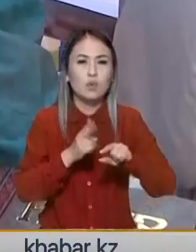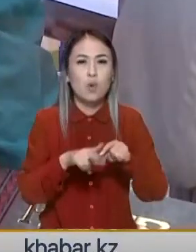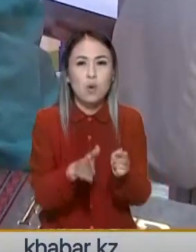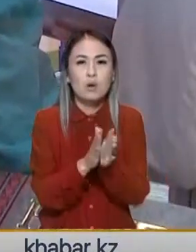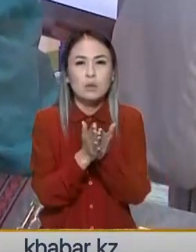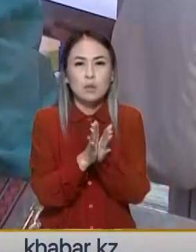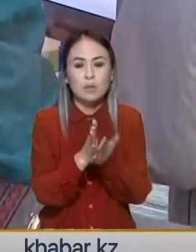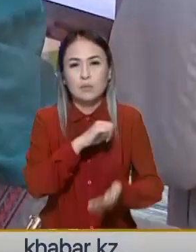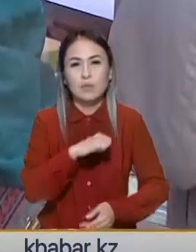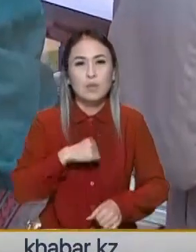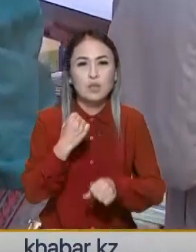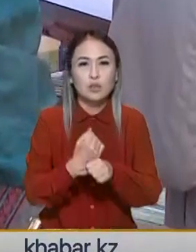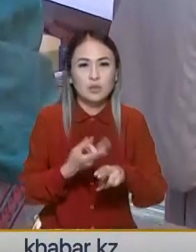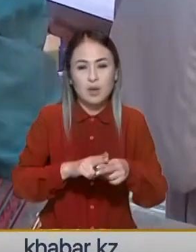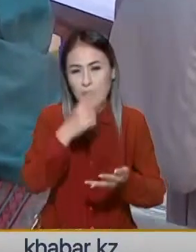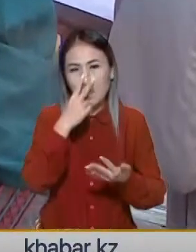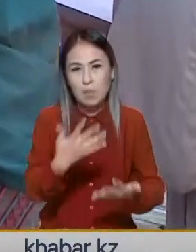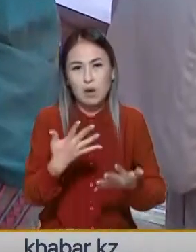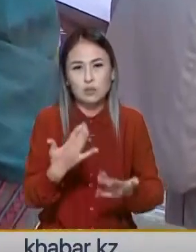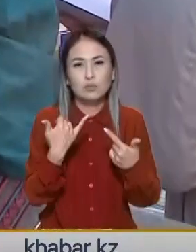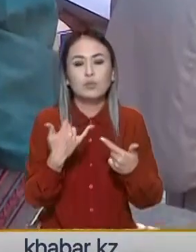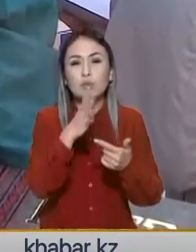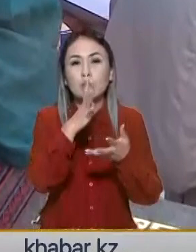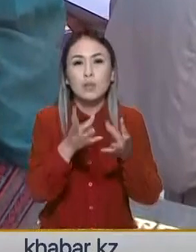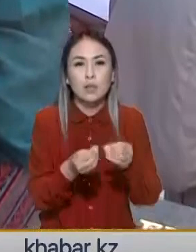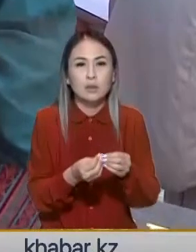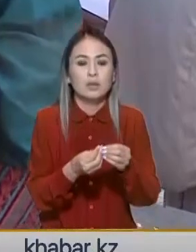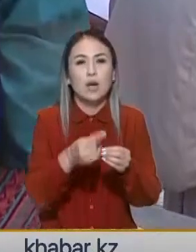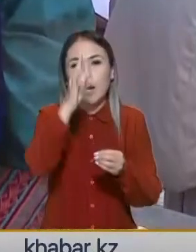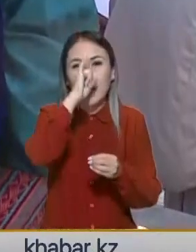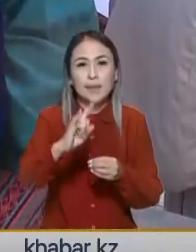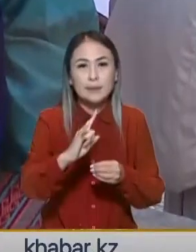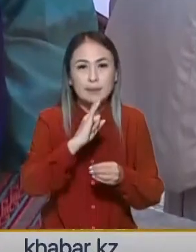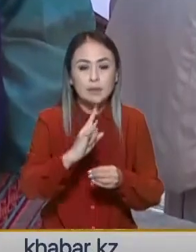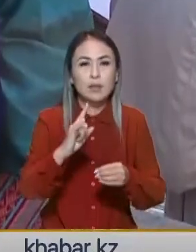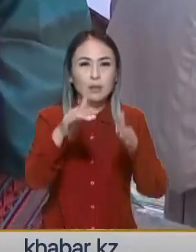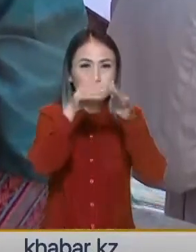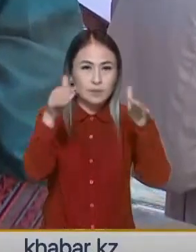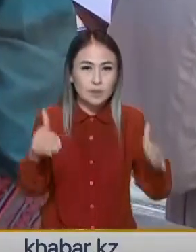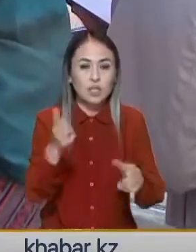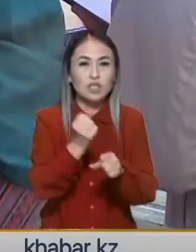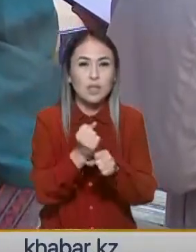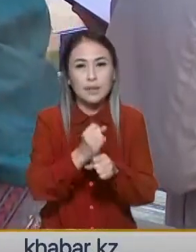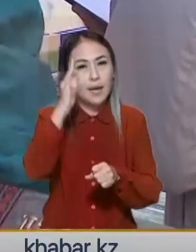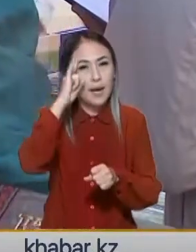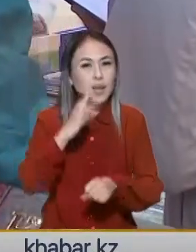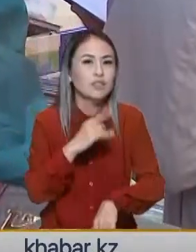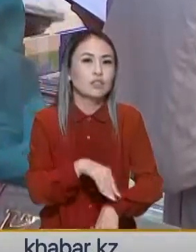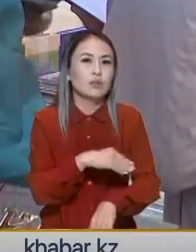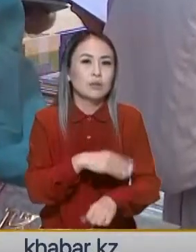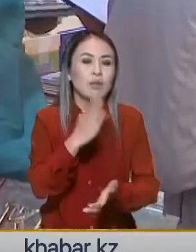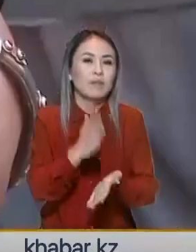кітапта барлығы өзім жасағандығымды көрсетем. Бүгінгі таңда осы Қазақстанда киіз үй жасайтын қазақтың әйелдері